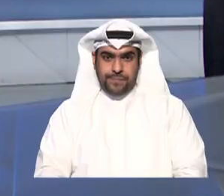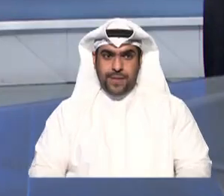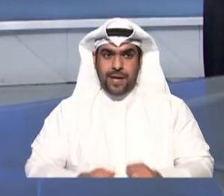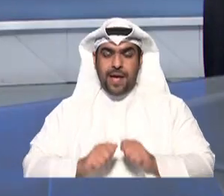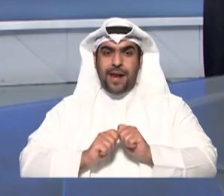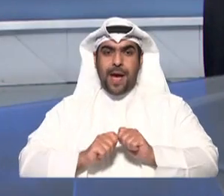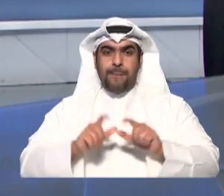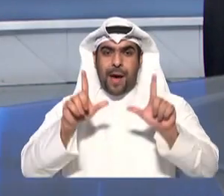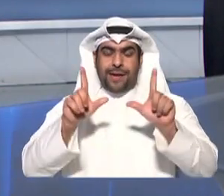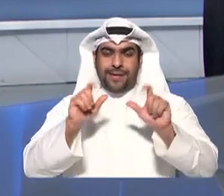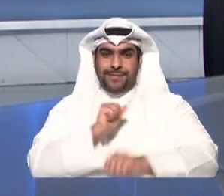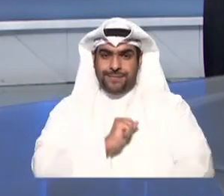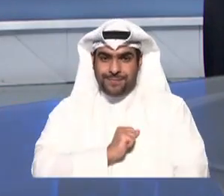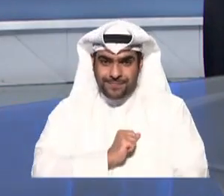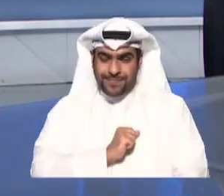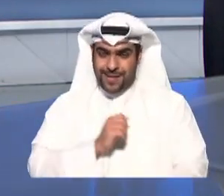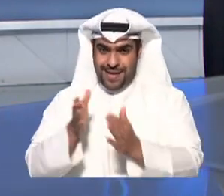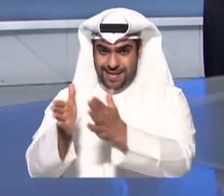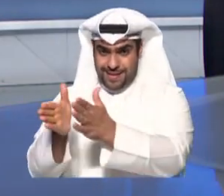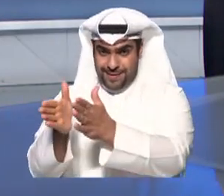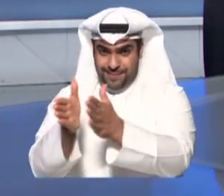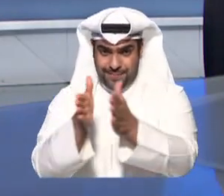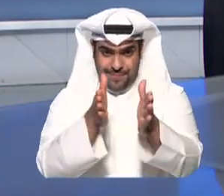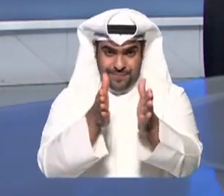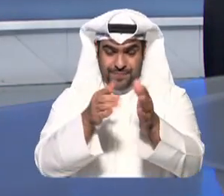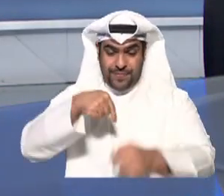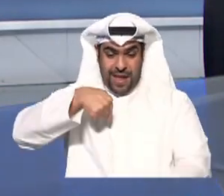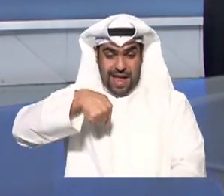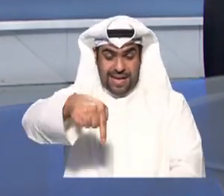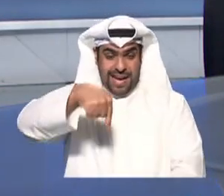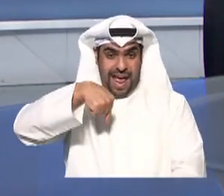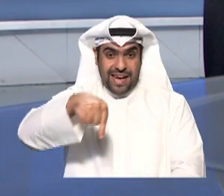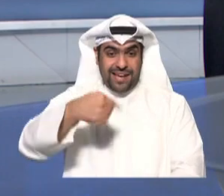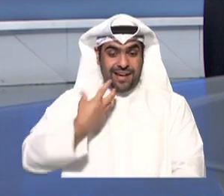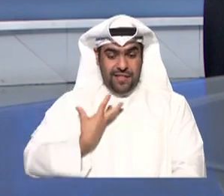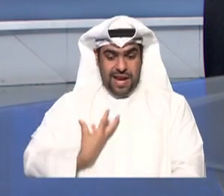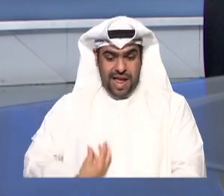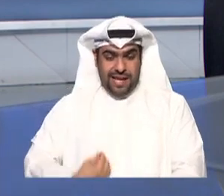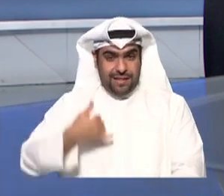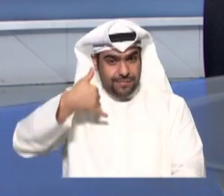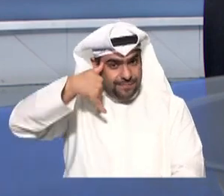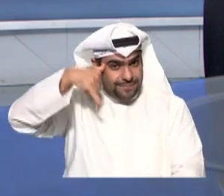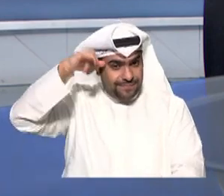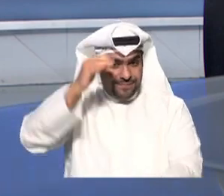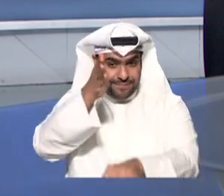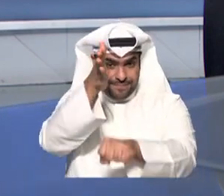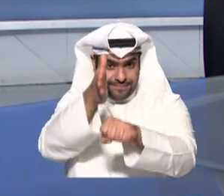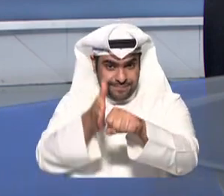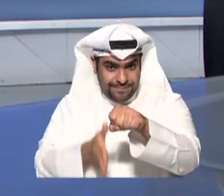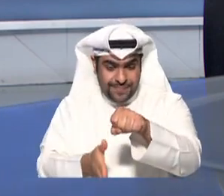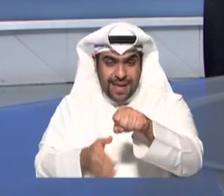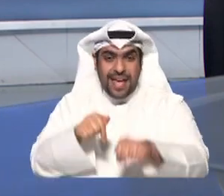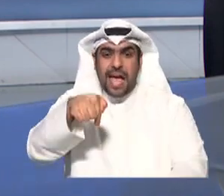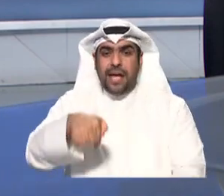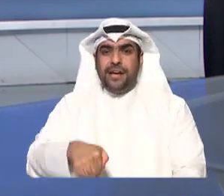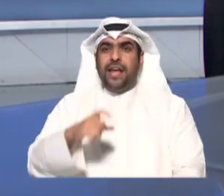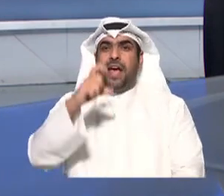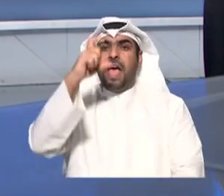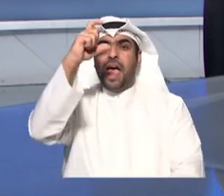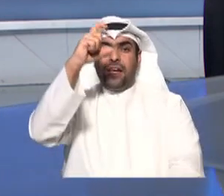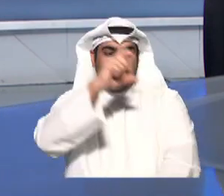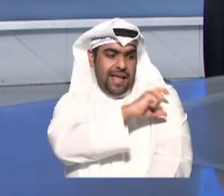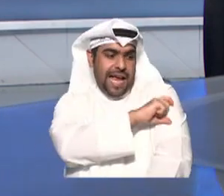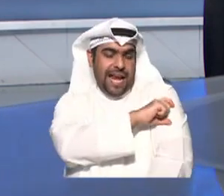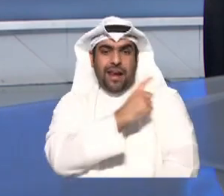استعدادا لعيد الأضحى المبارك، بدأت جمعية الهلال الأحمر حملة بتبرعاتها الموسمية لأضاحي